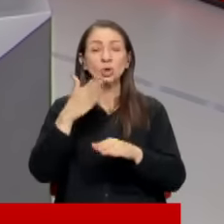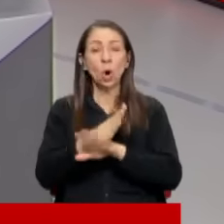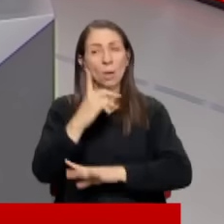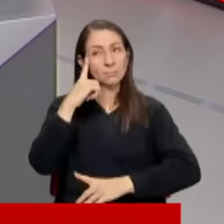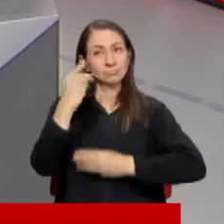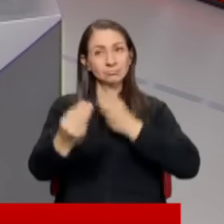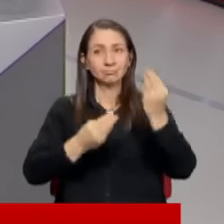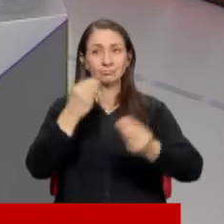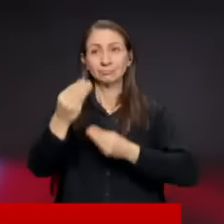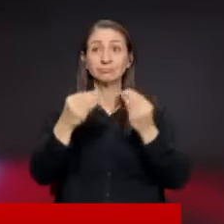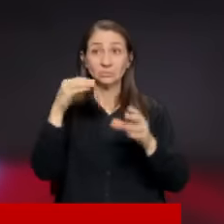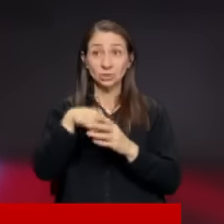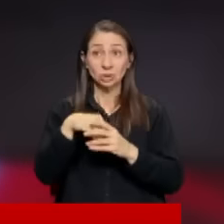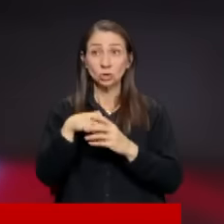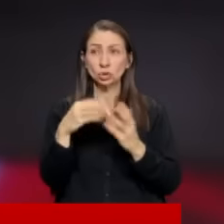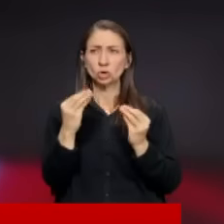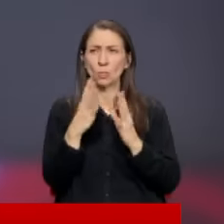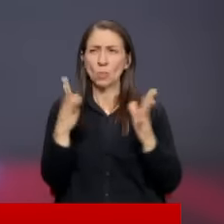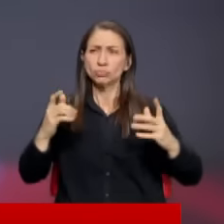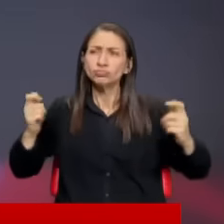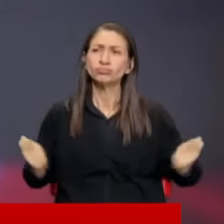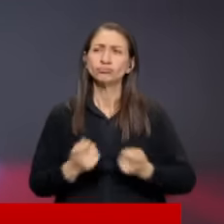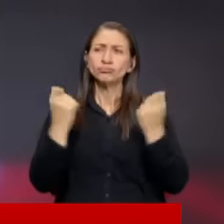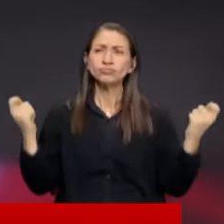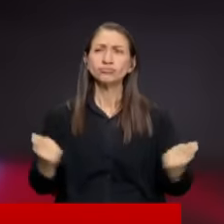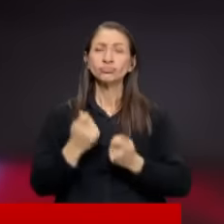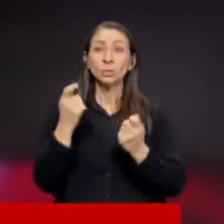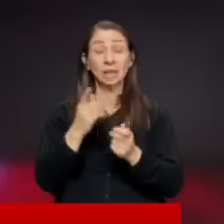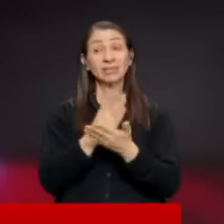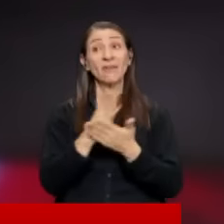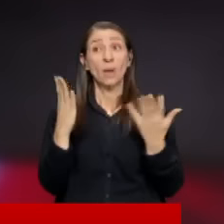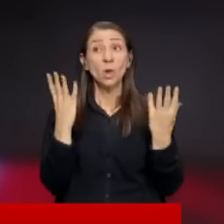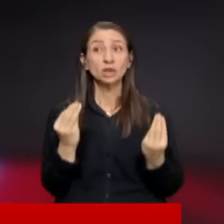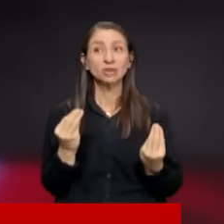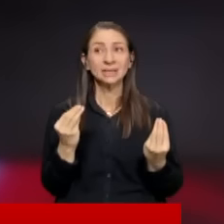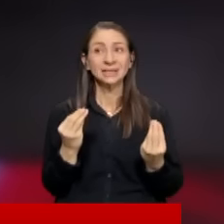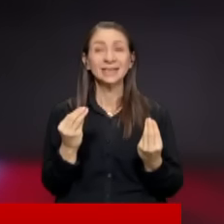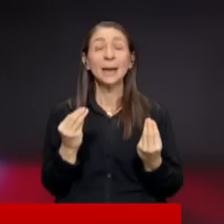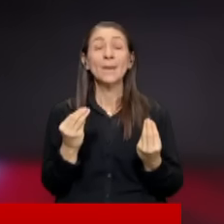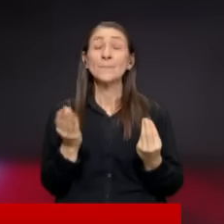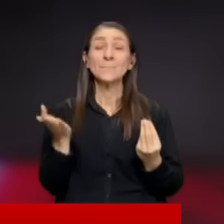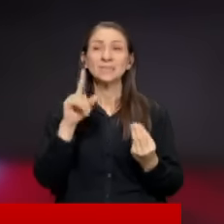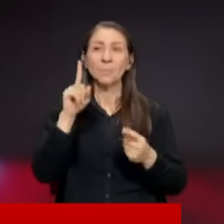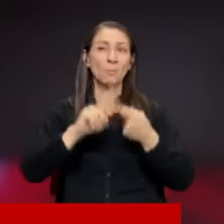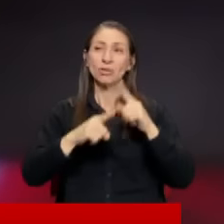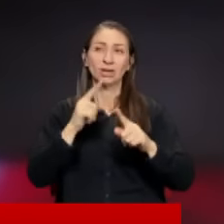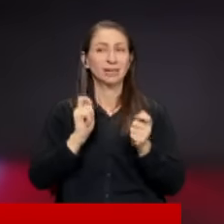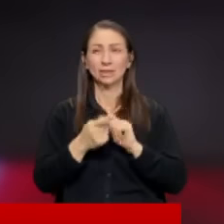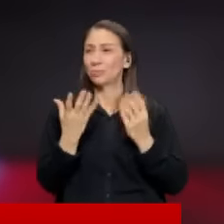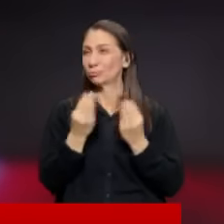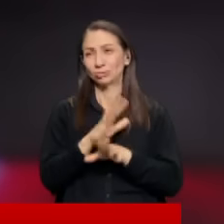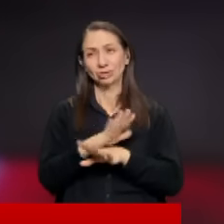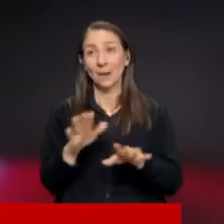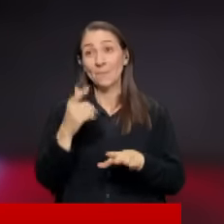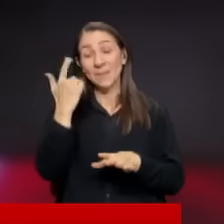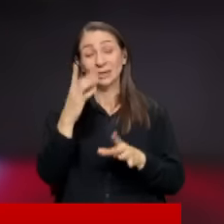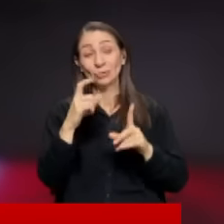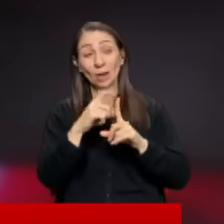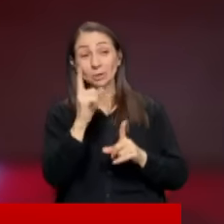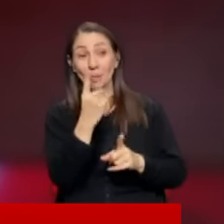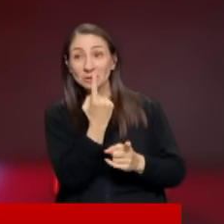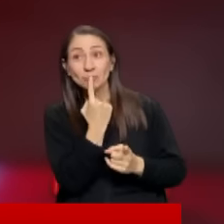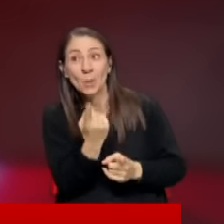şekilde bilgilendirmek için çok büyük eforla çalışıyorlar. Bu da devam edecektir. Bir başka bir politika değişikliğimiz olmayacaktır. Belki Doğan Hocam